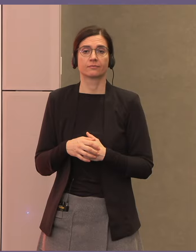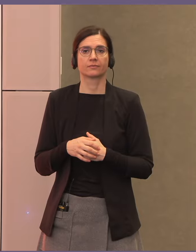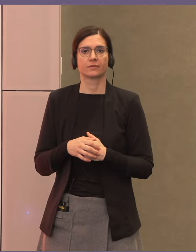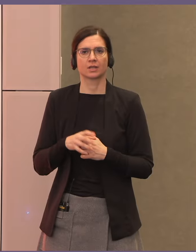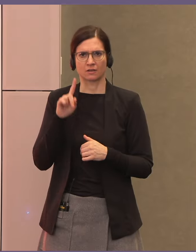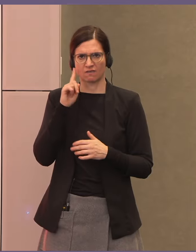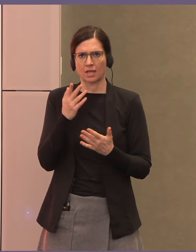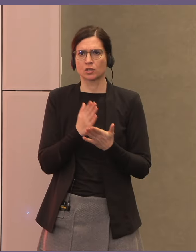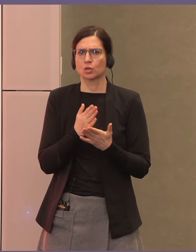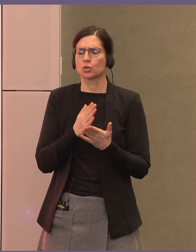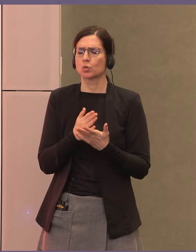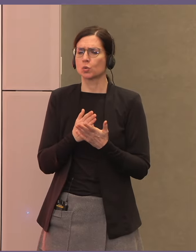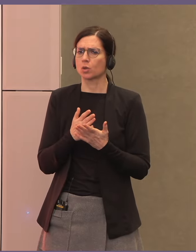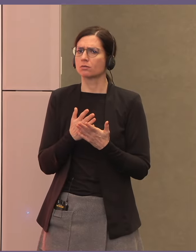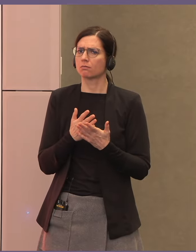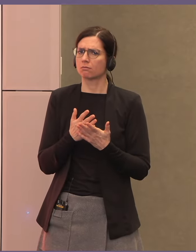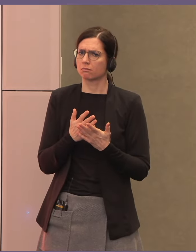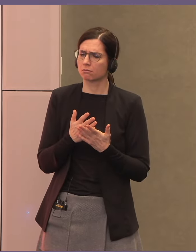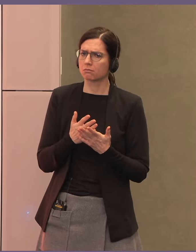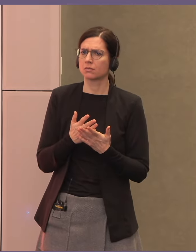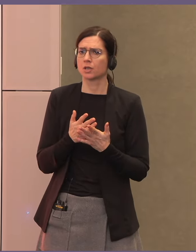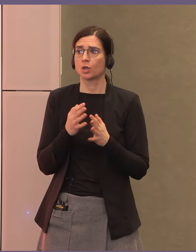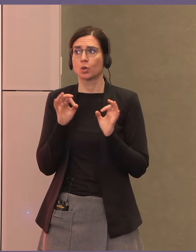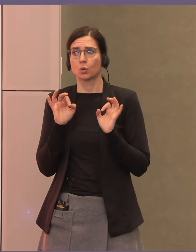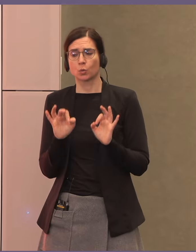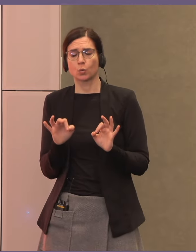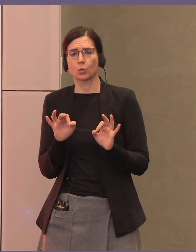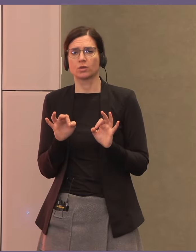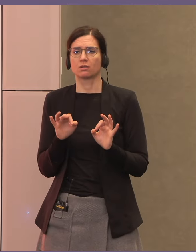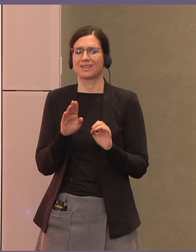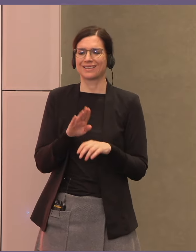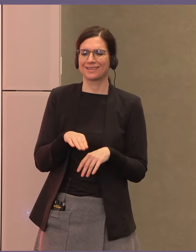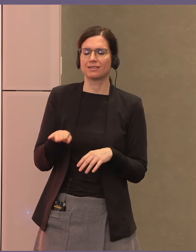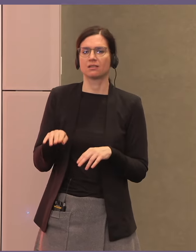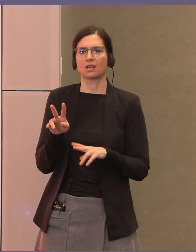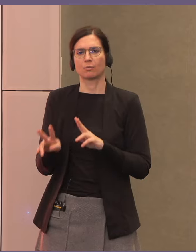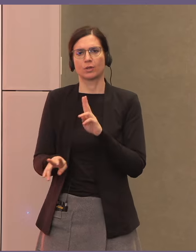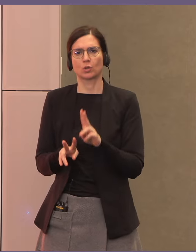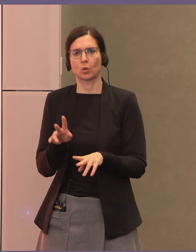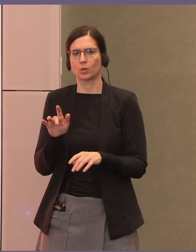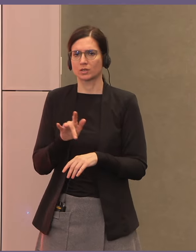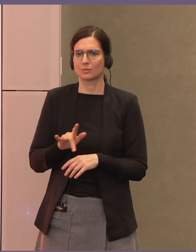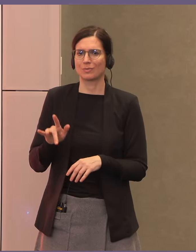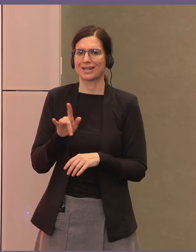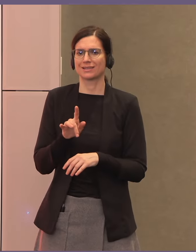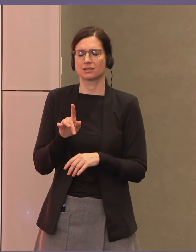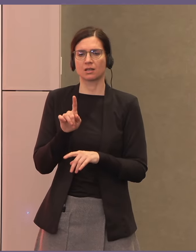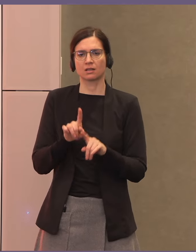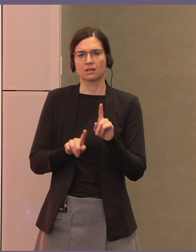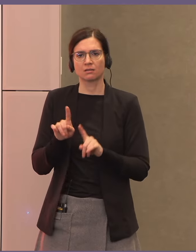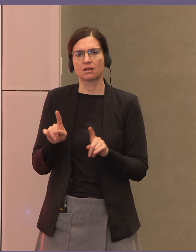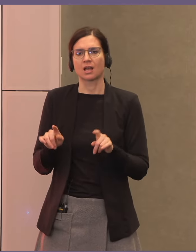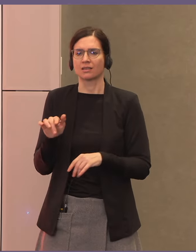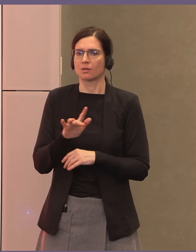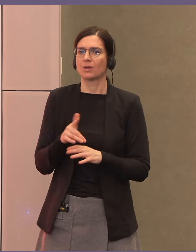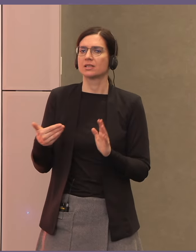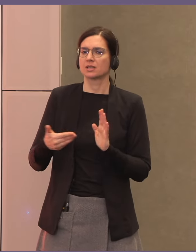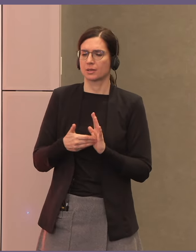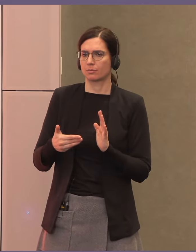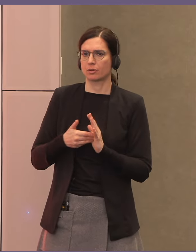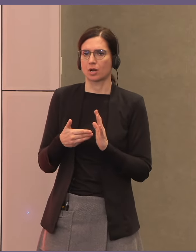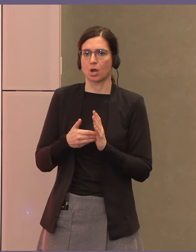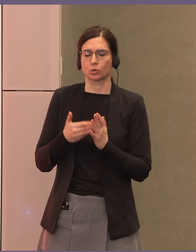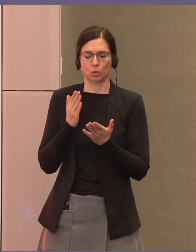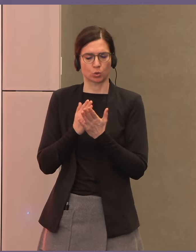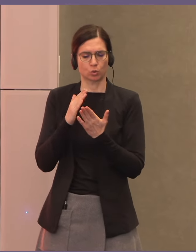hier wesentlich mehr gute Kinder Betreuungsplätze Elementarbildungsplätze notwendig sind das ist